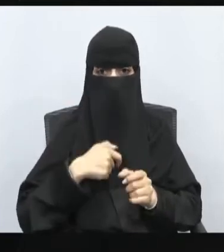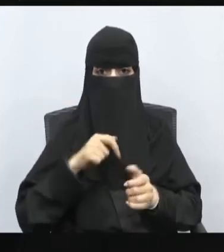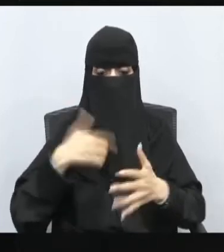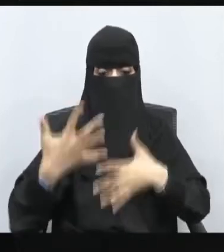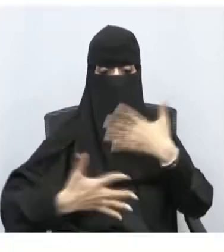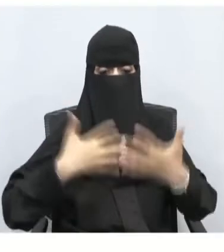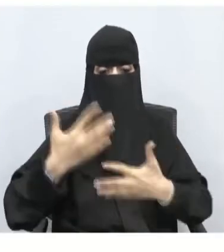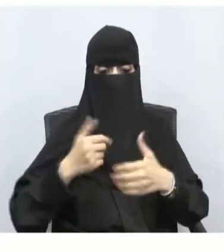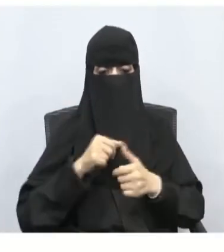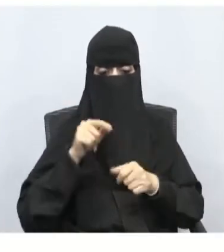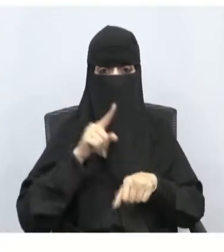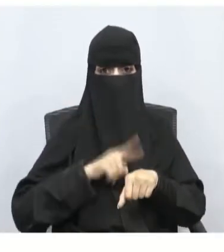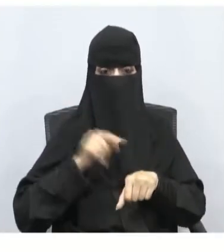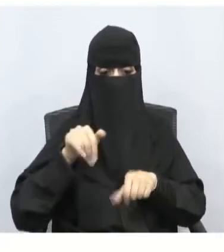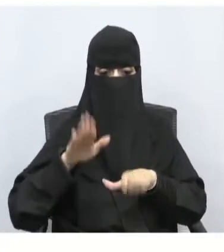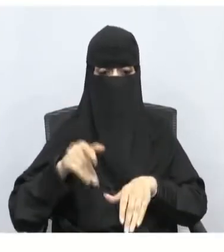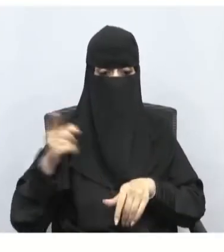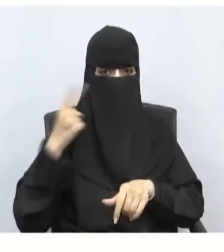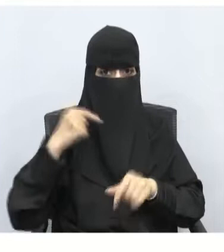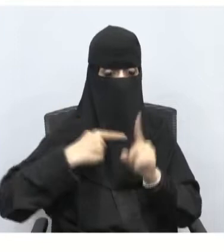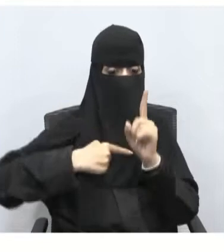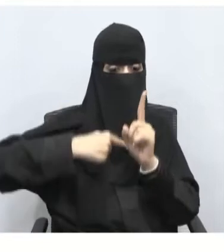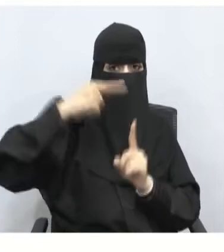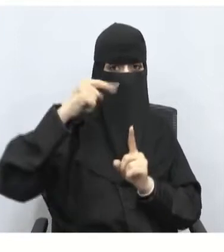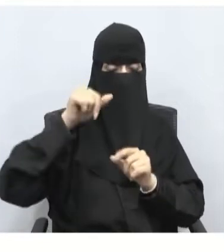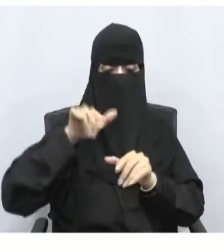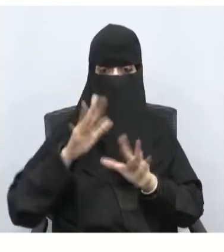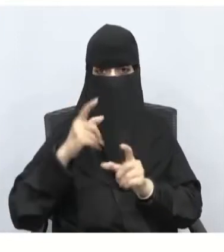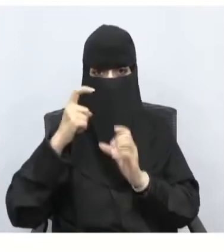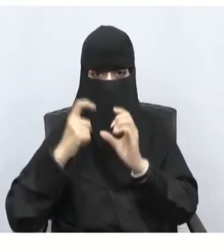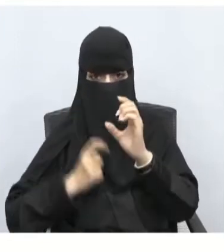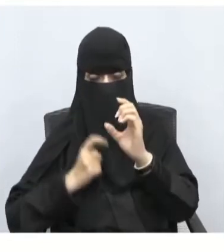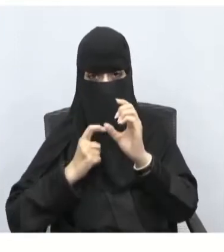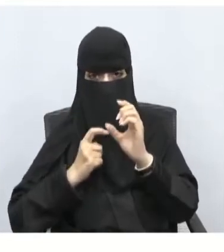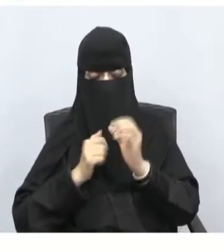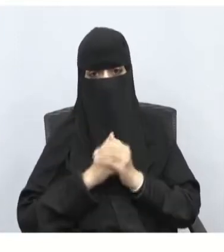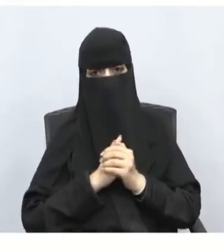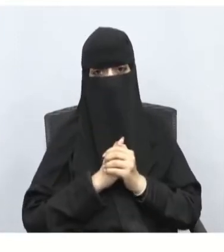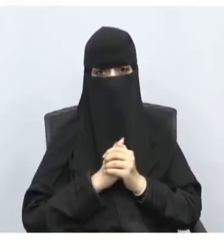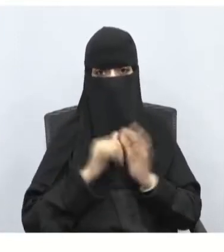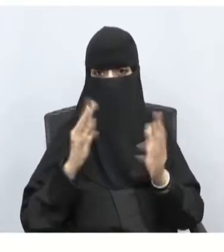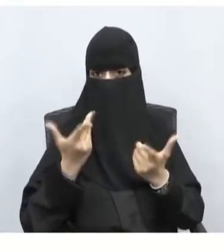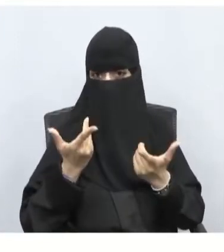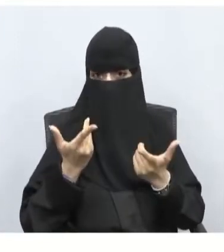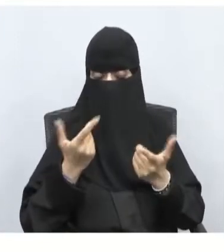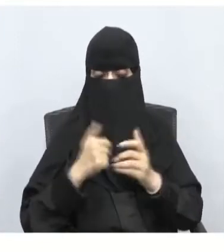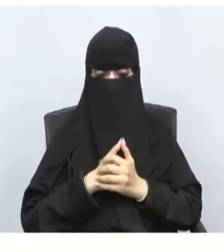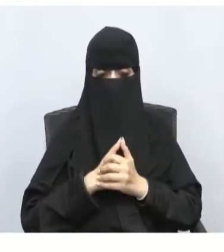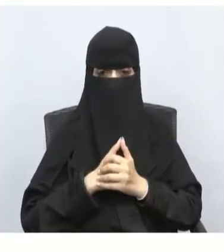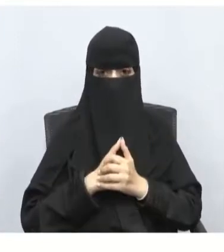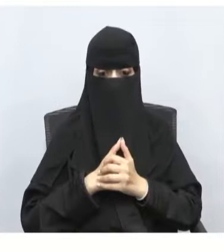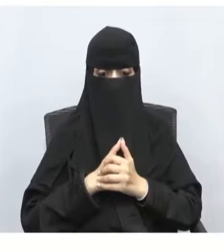الطاقة. إذن متى يكون الصوت عالياً ومتى يكون منخفضاً؟